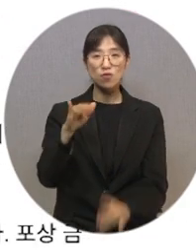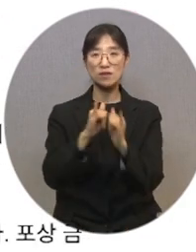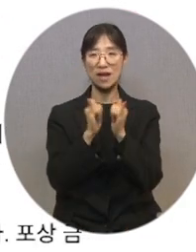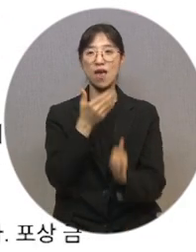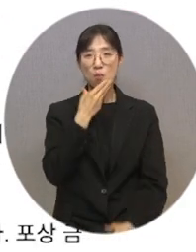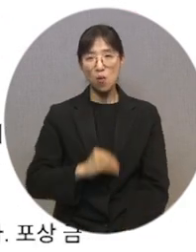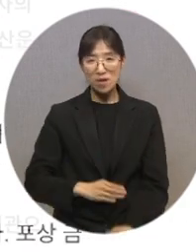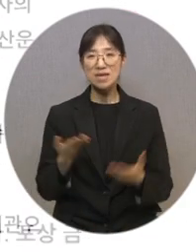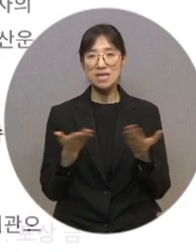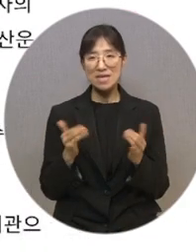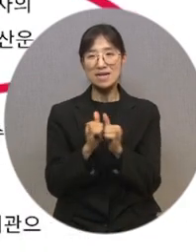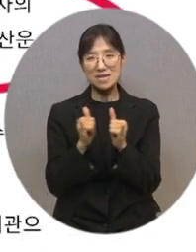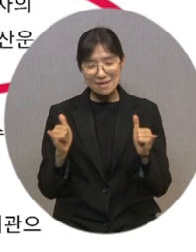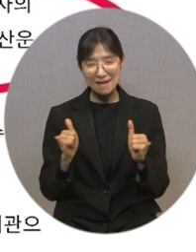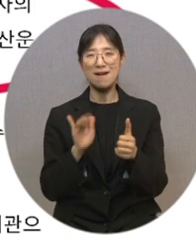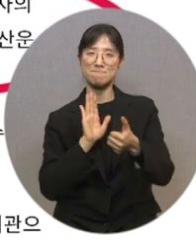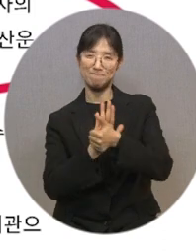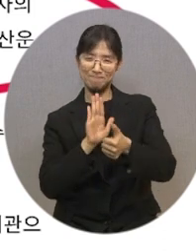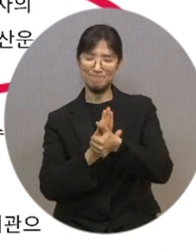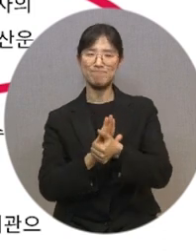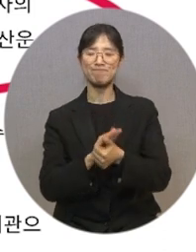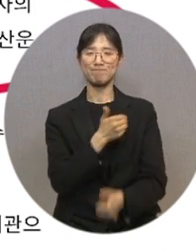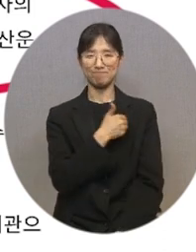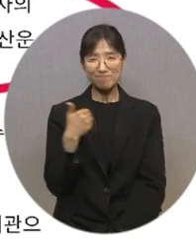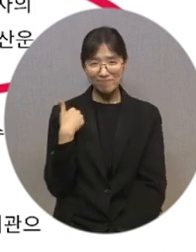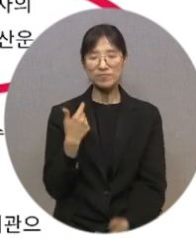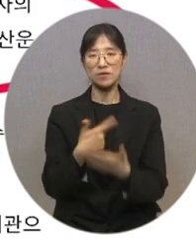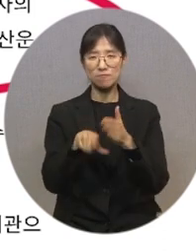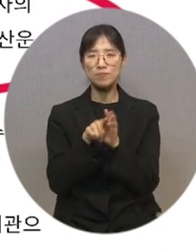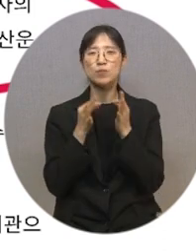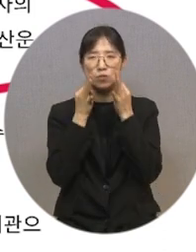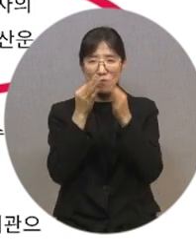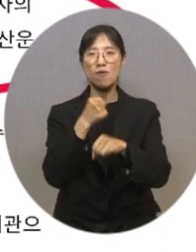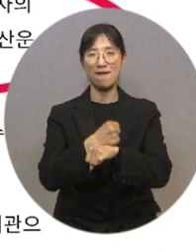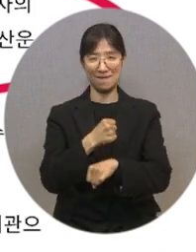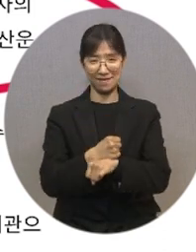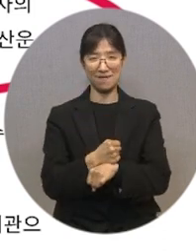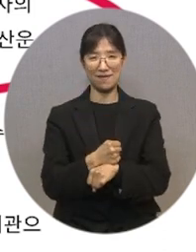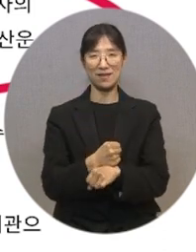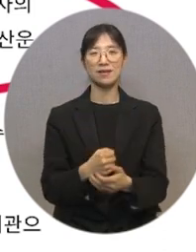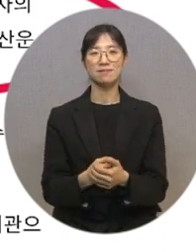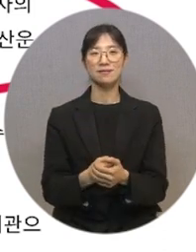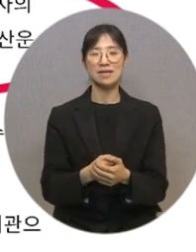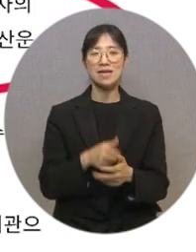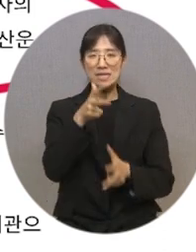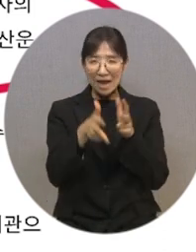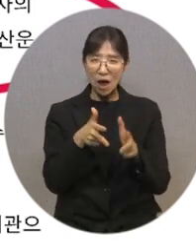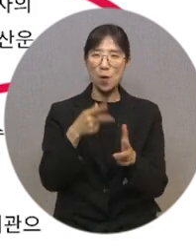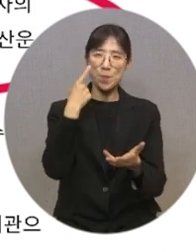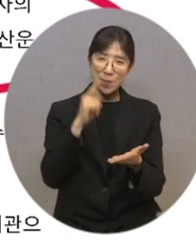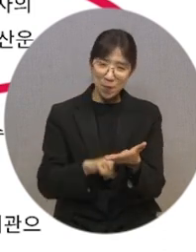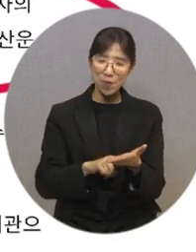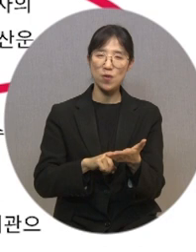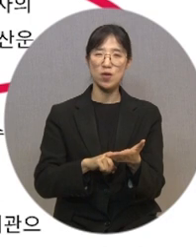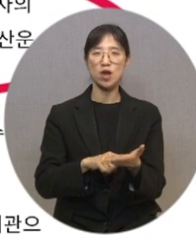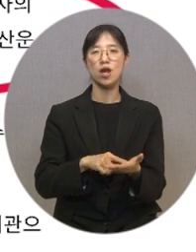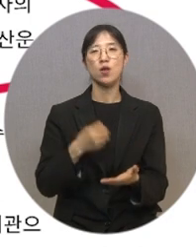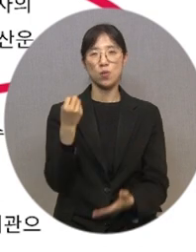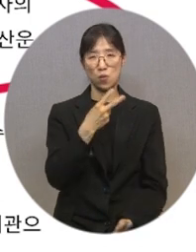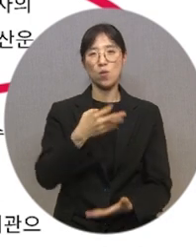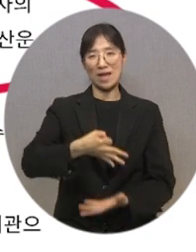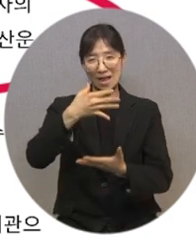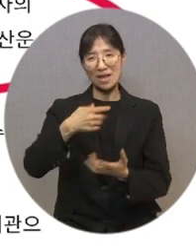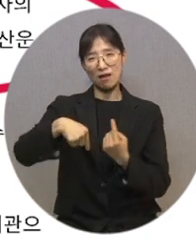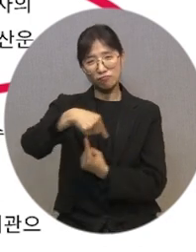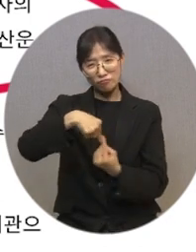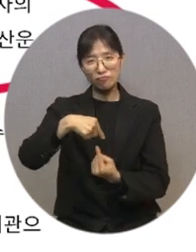복제 종사자의 든든한 버팀목이 될 수 있도록 노력하겠다며 공제사업 발굴과 효율적 적 자산 운영에